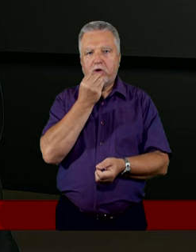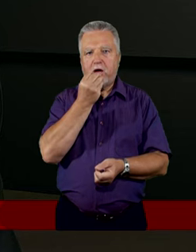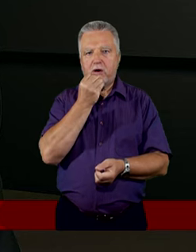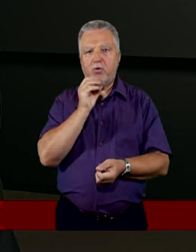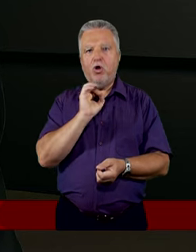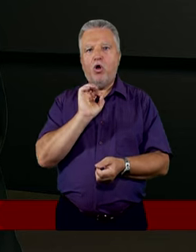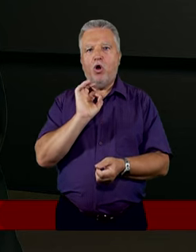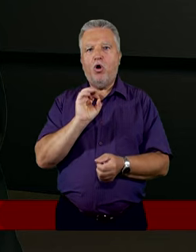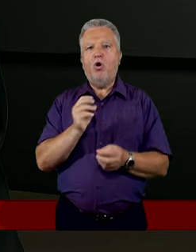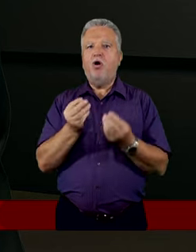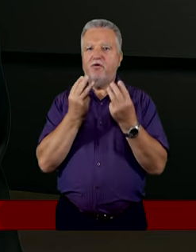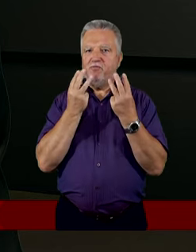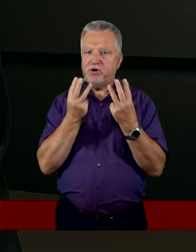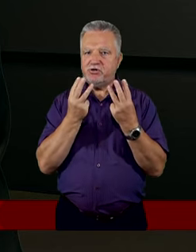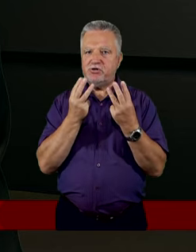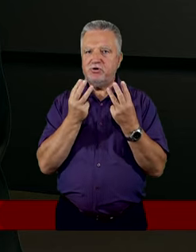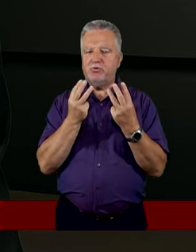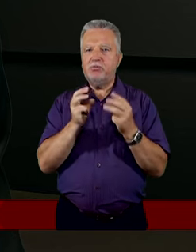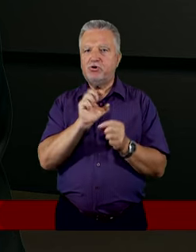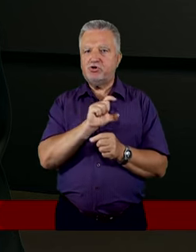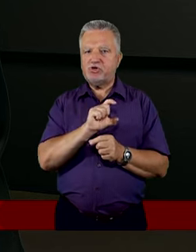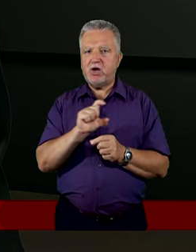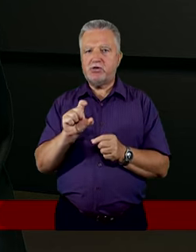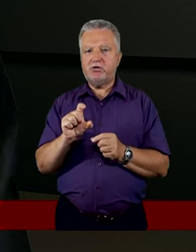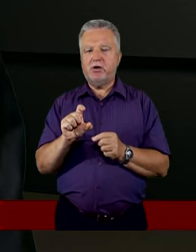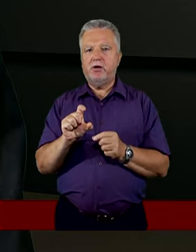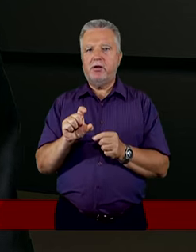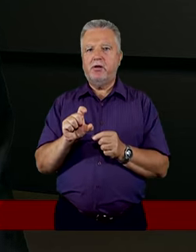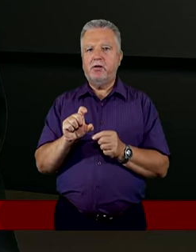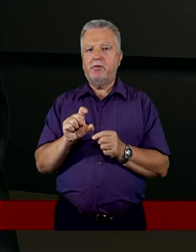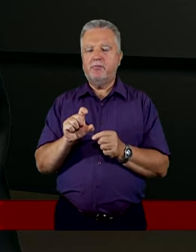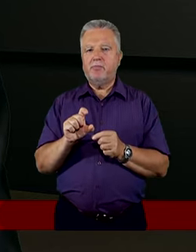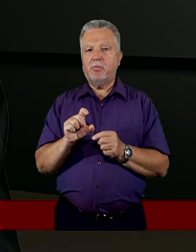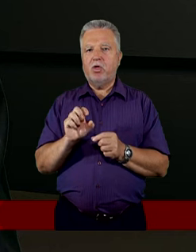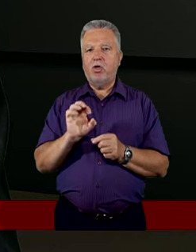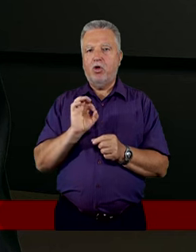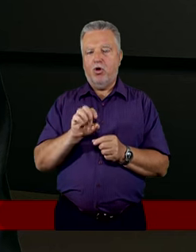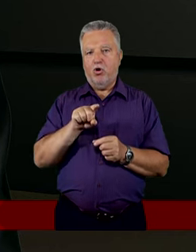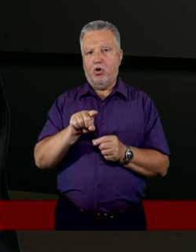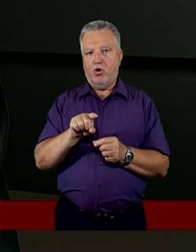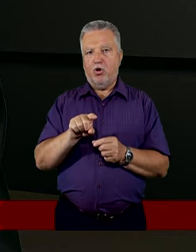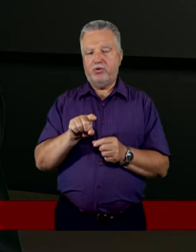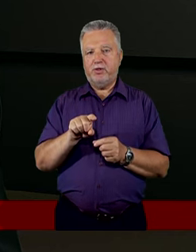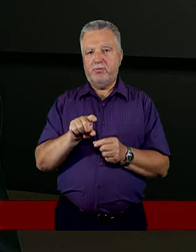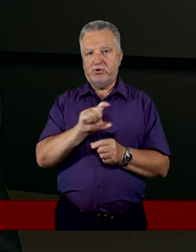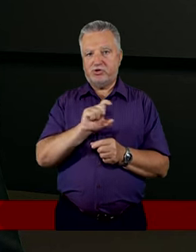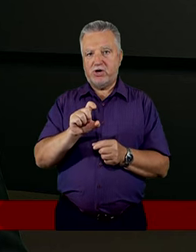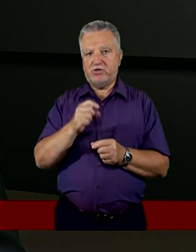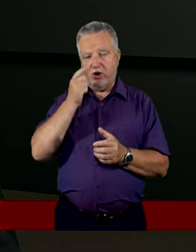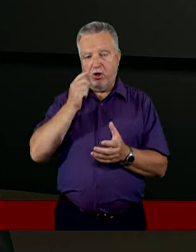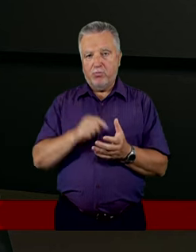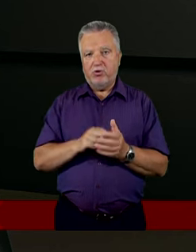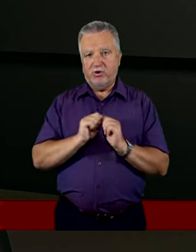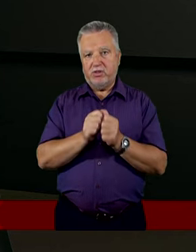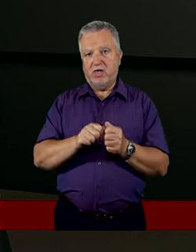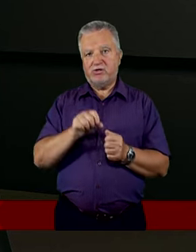pokarm o właściwej porze. Czyli o tej porze trzeba było dać taki pokarm,